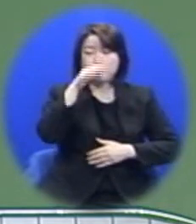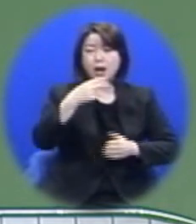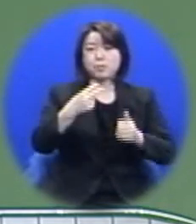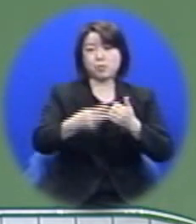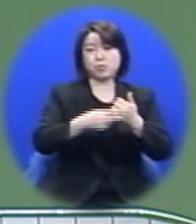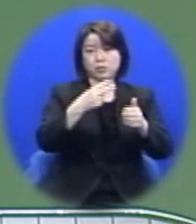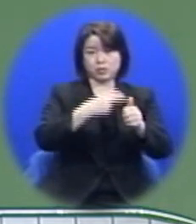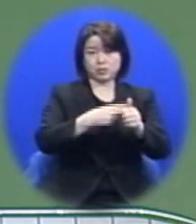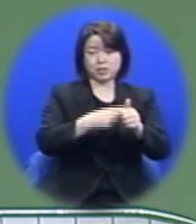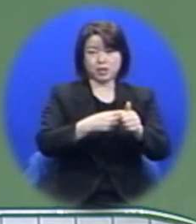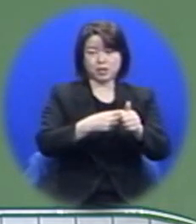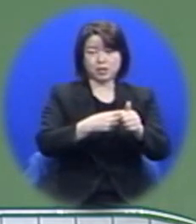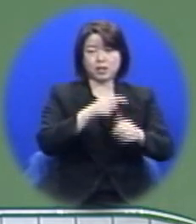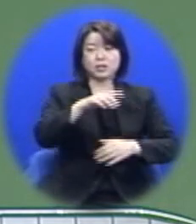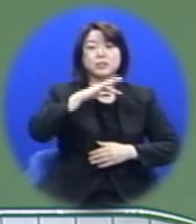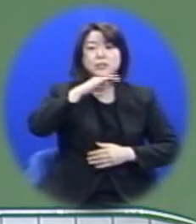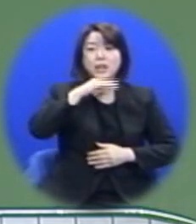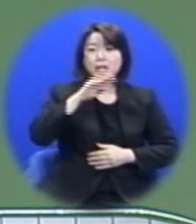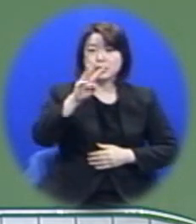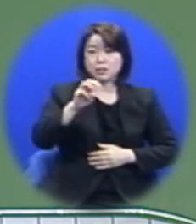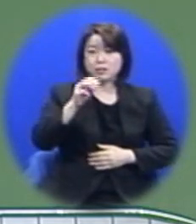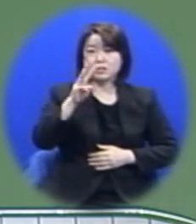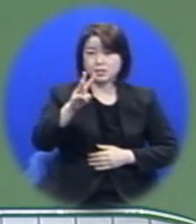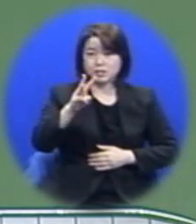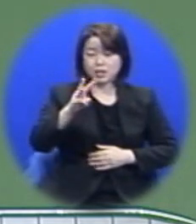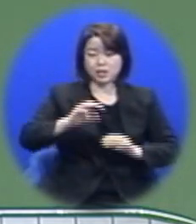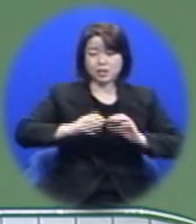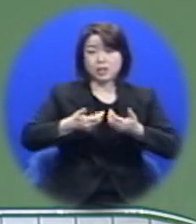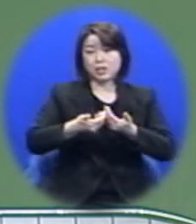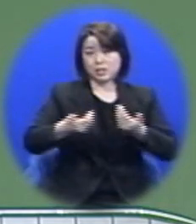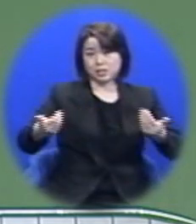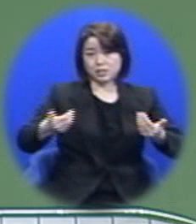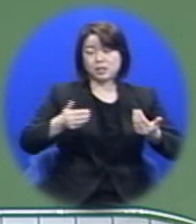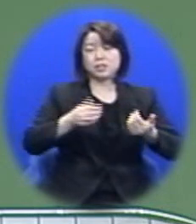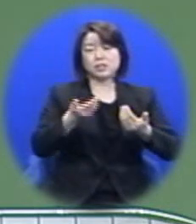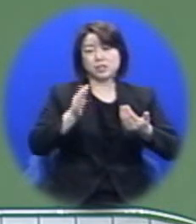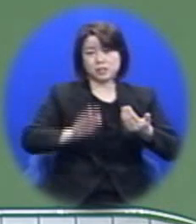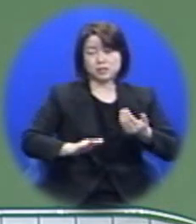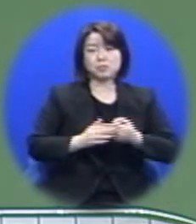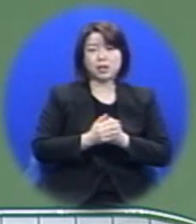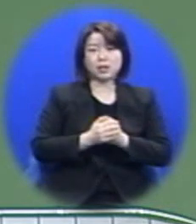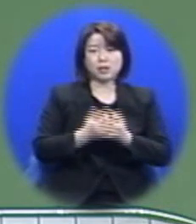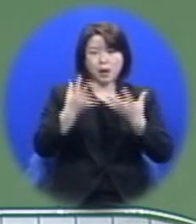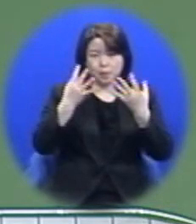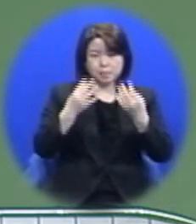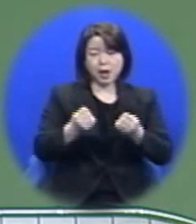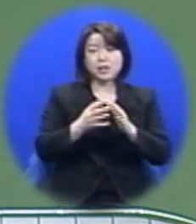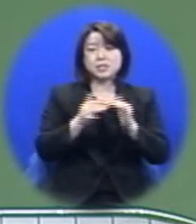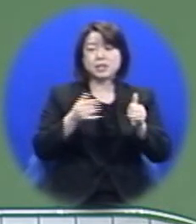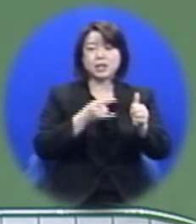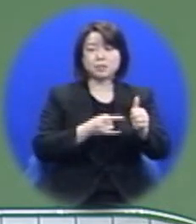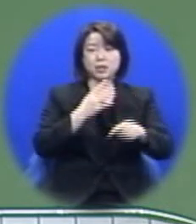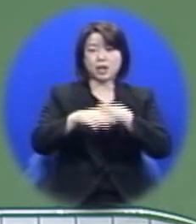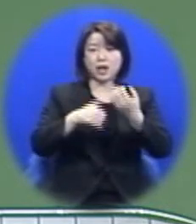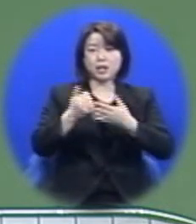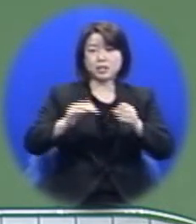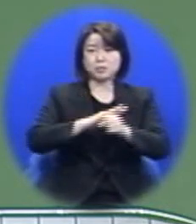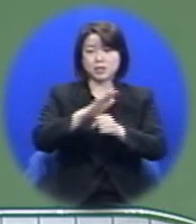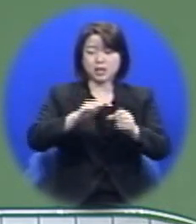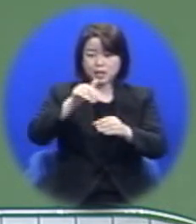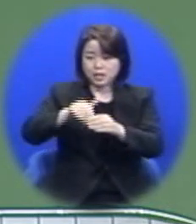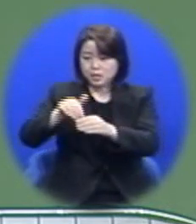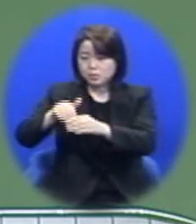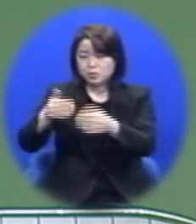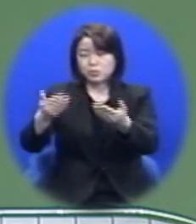그는 33살에 아주 이른 나이에 세상을 떠났지만 얼마나 많은 사람들에게 하나님의 사랑을 심어주고